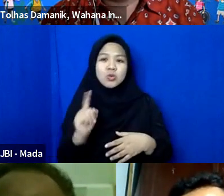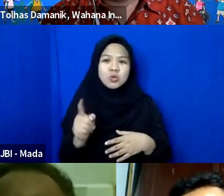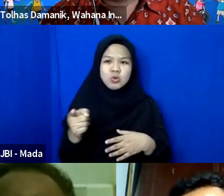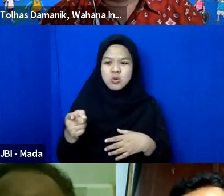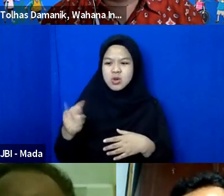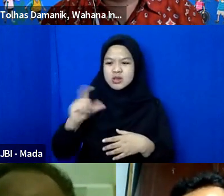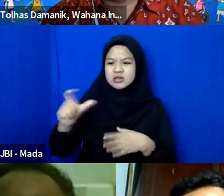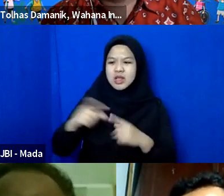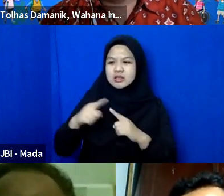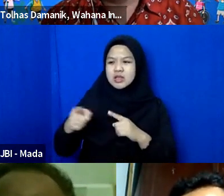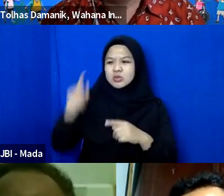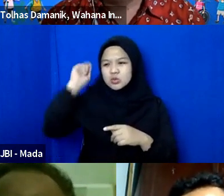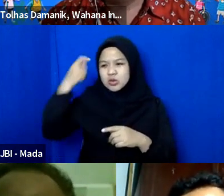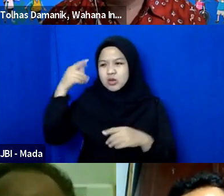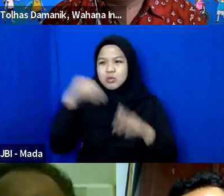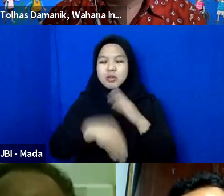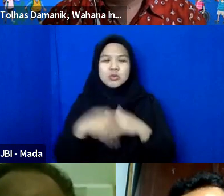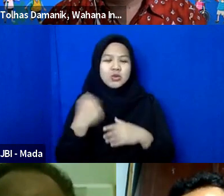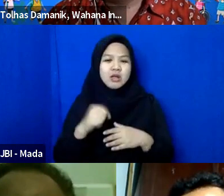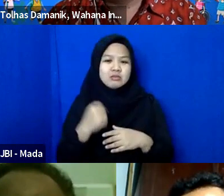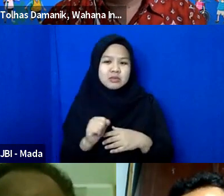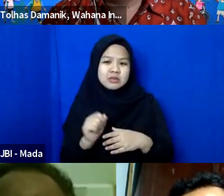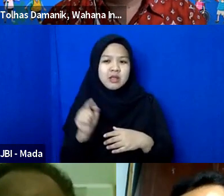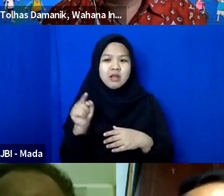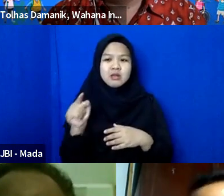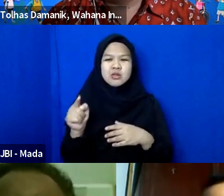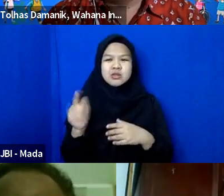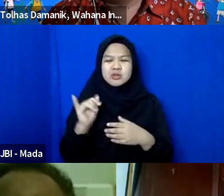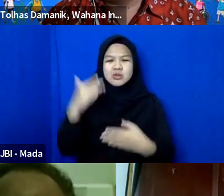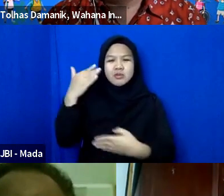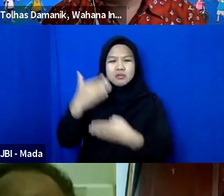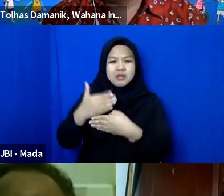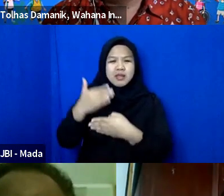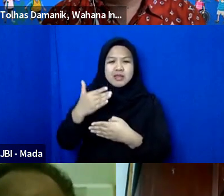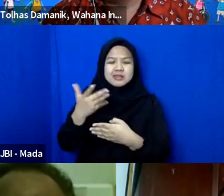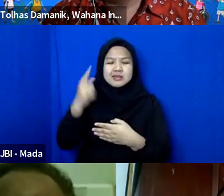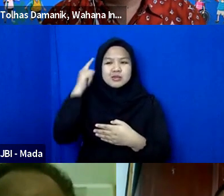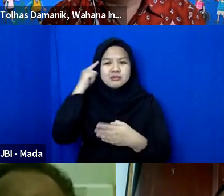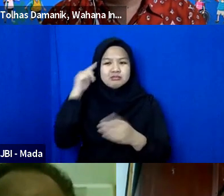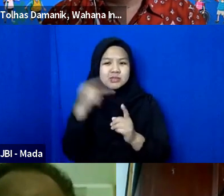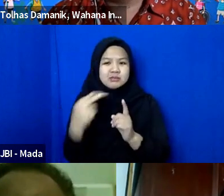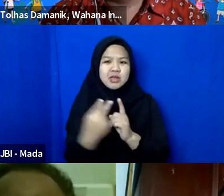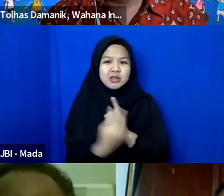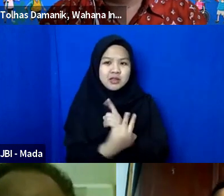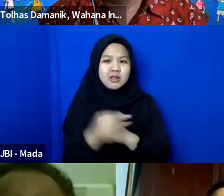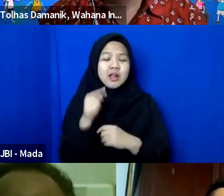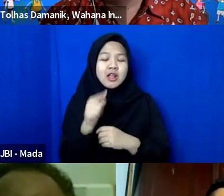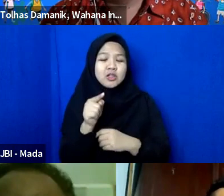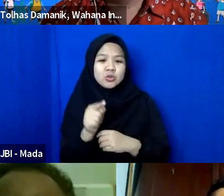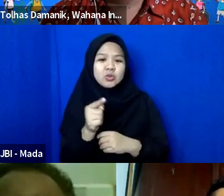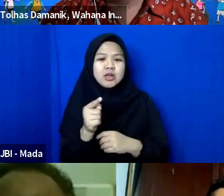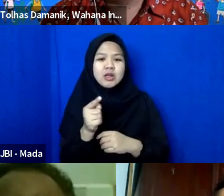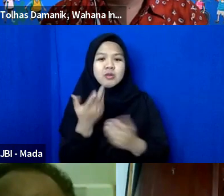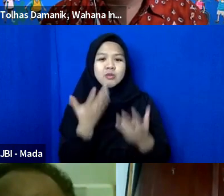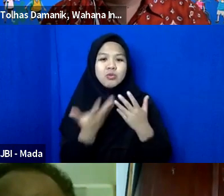cacat yg susah nggak bisa masuk this itukan lebih-lebih soal perspektif begitu nah itu hal-hal itu yang